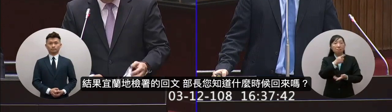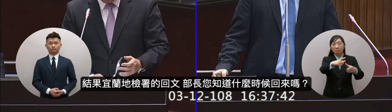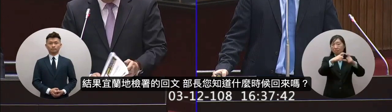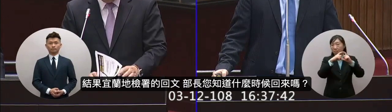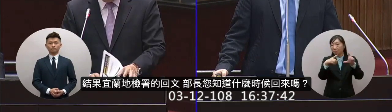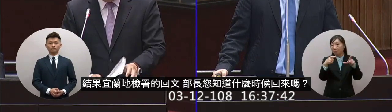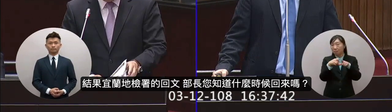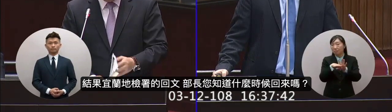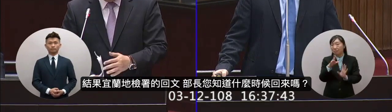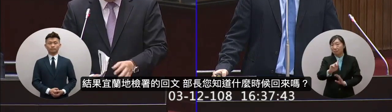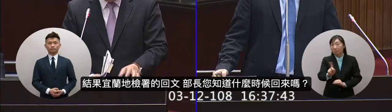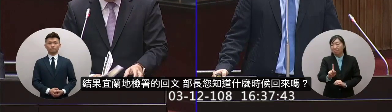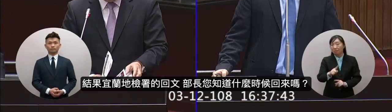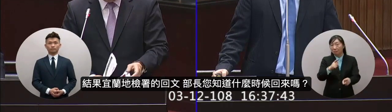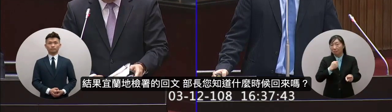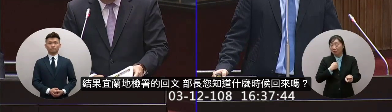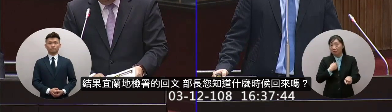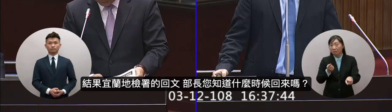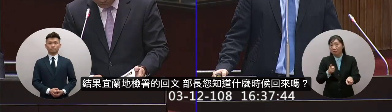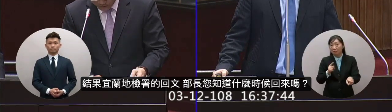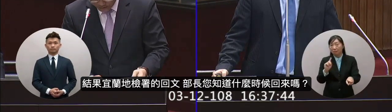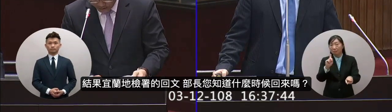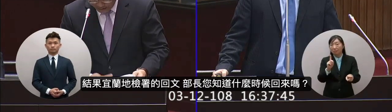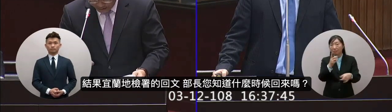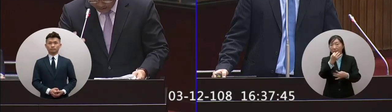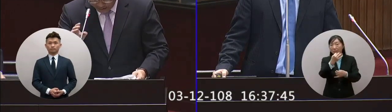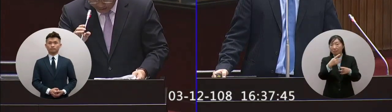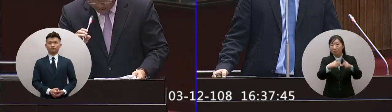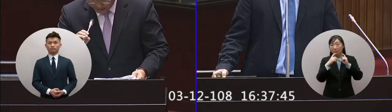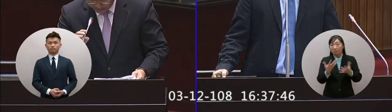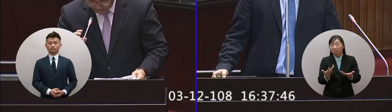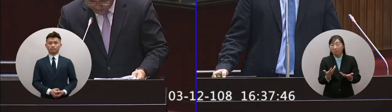回文，部长您知道什么时候回来吗？